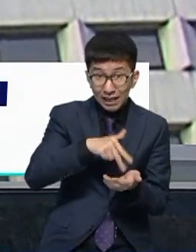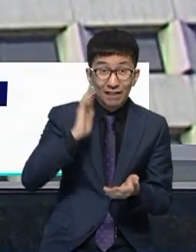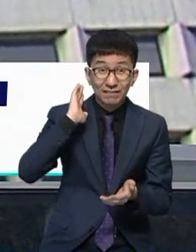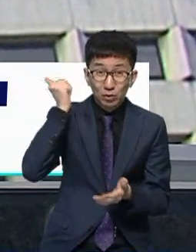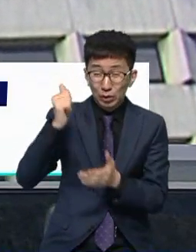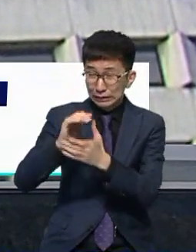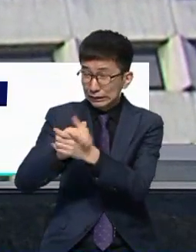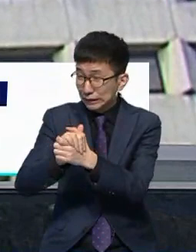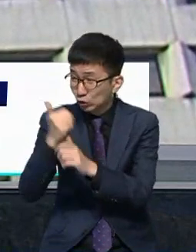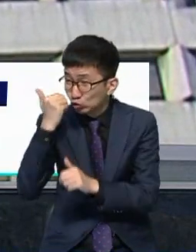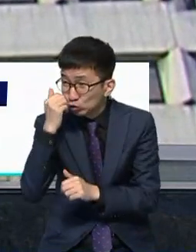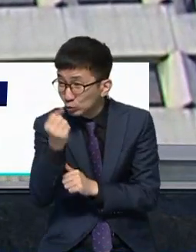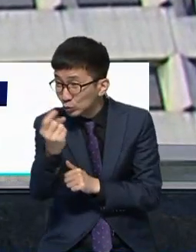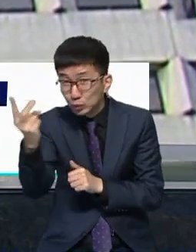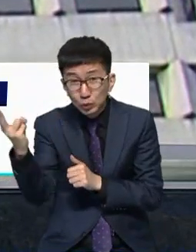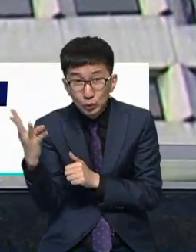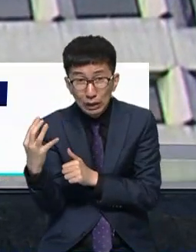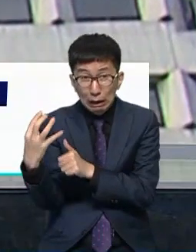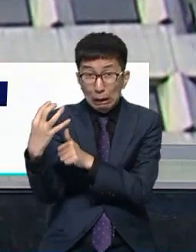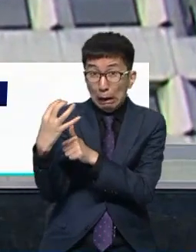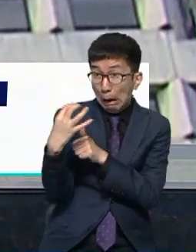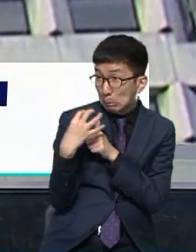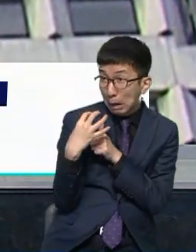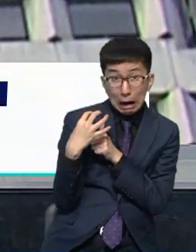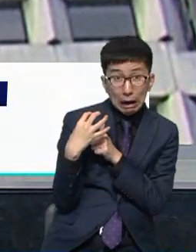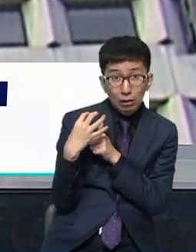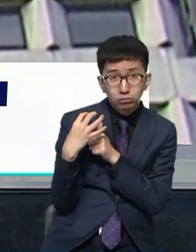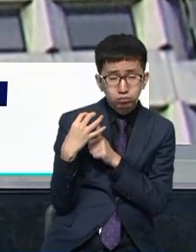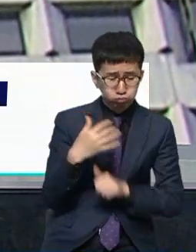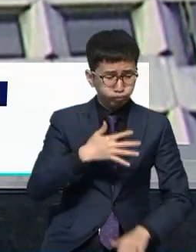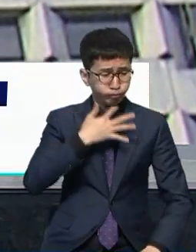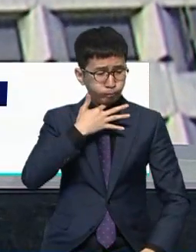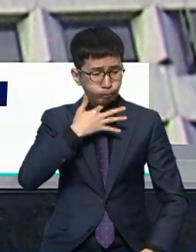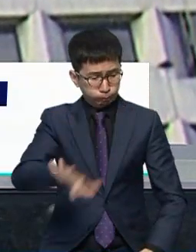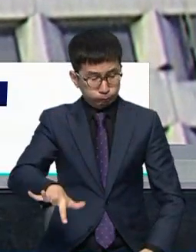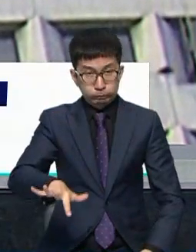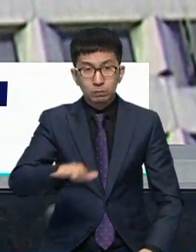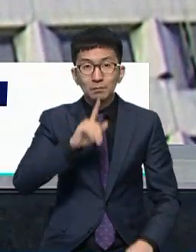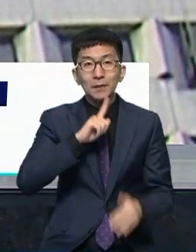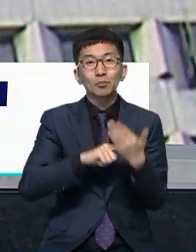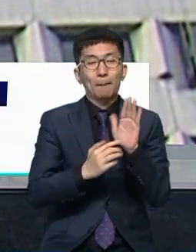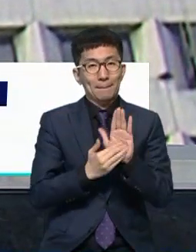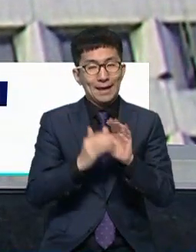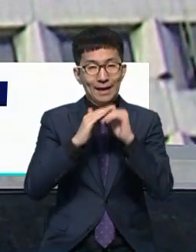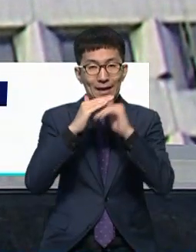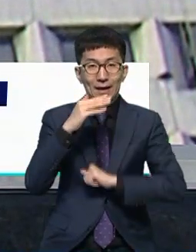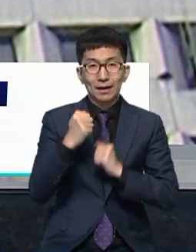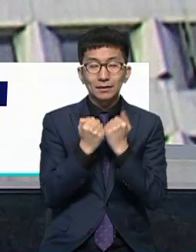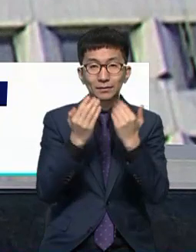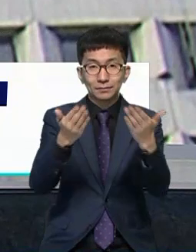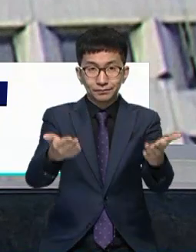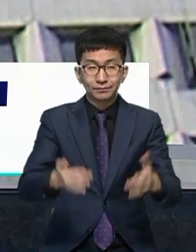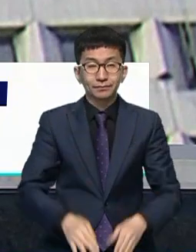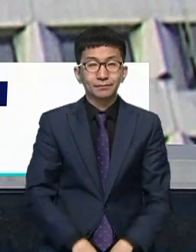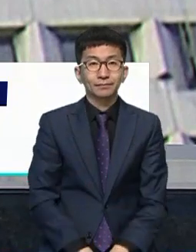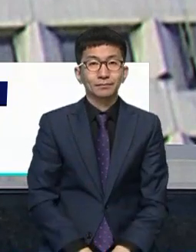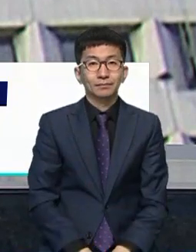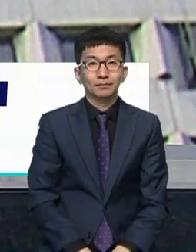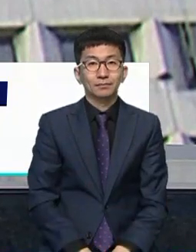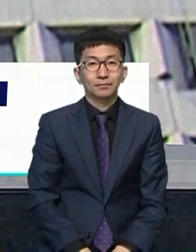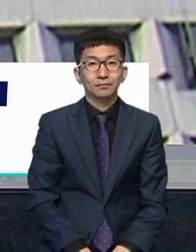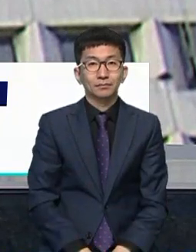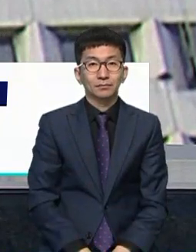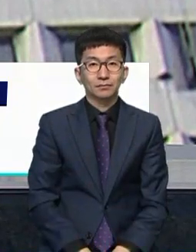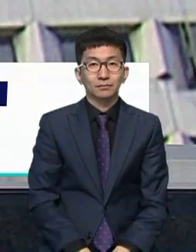대통령과 가까운 사람들이 이 사건 수사에 압력을 넣었다는 의혹에 대해서는 강하게 부인했습니다. 이 내용 김보미 기자가